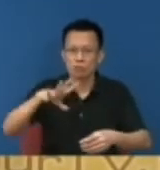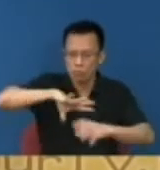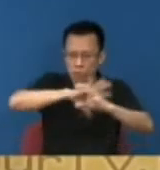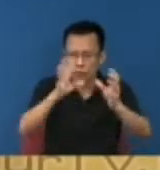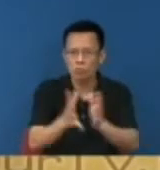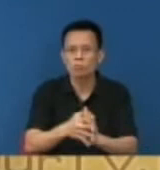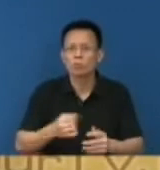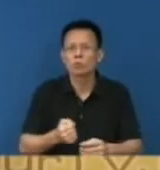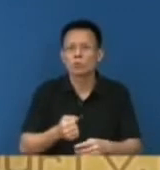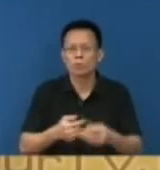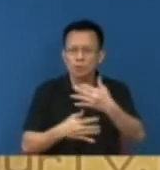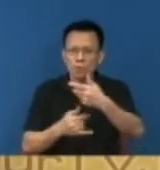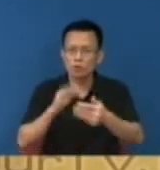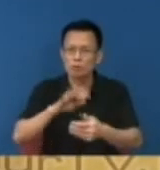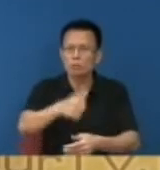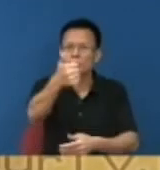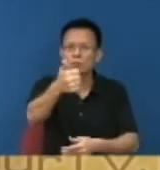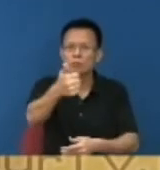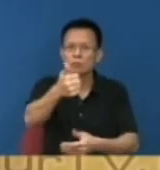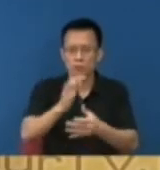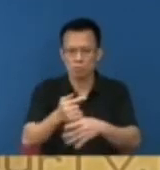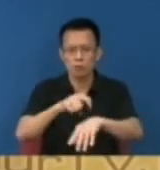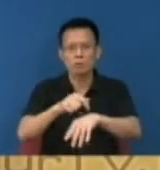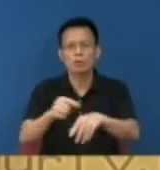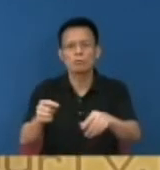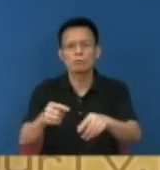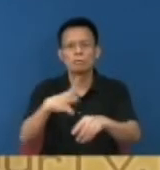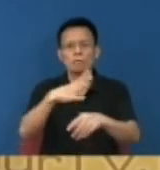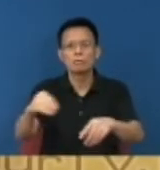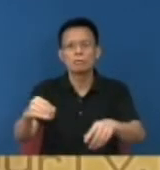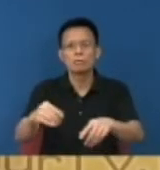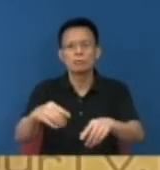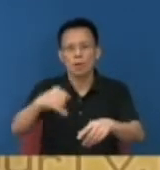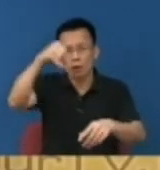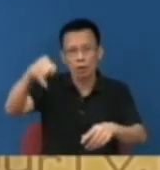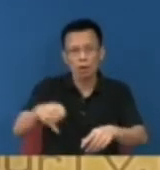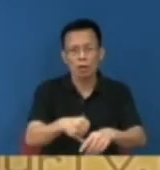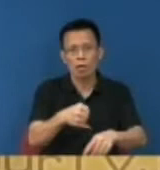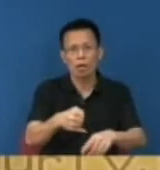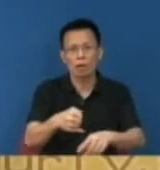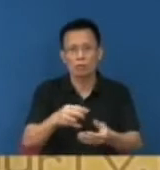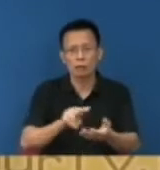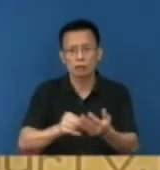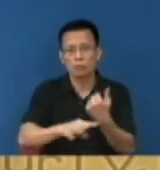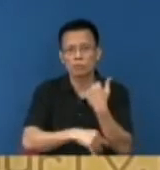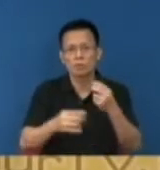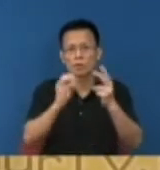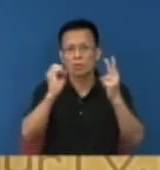你幾時做到呢？因為沒有時間啦，因為下屆的立法會選舉2016啦，